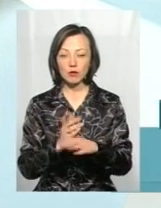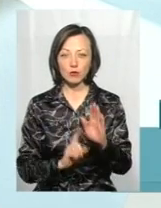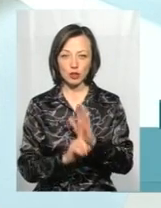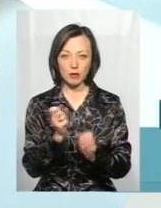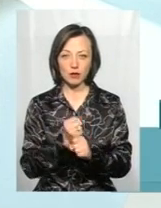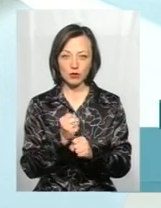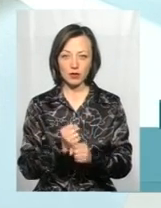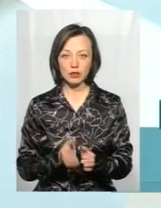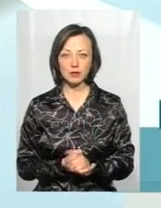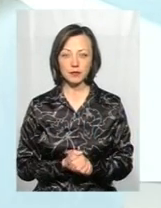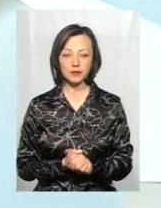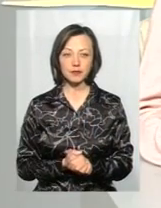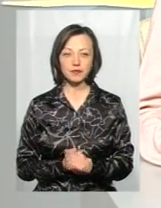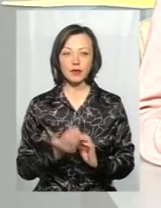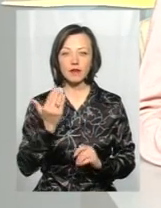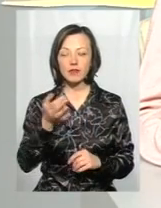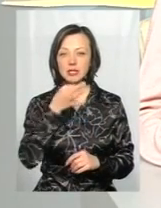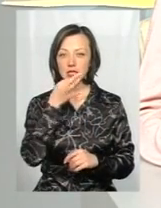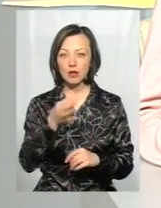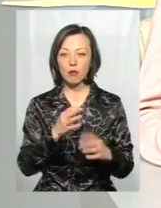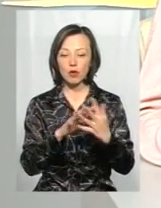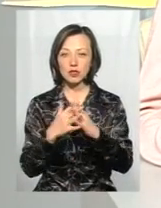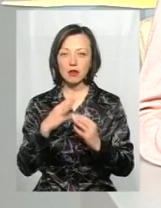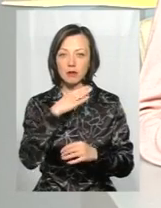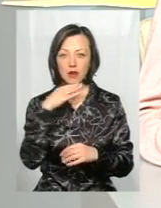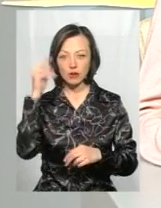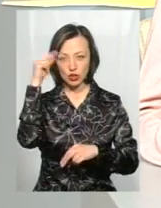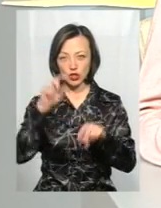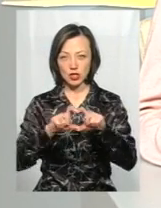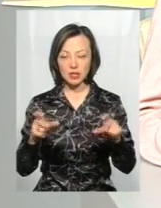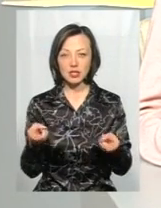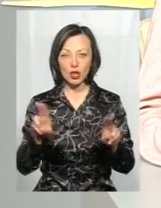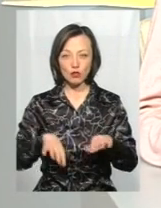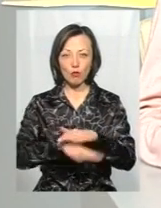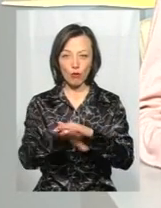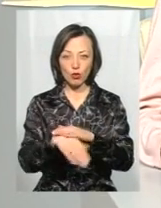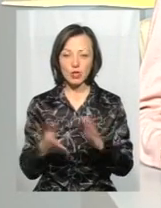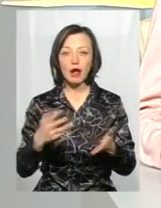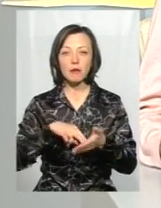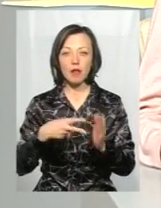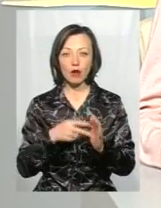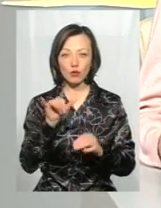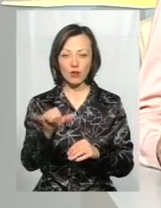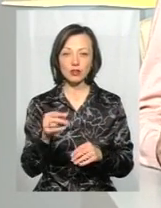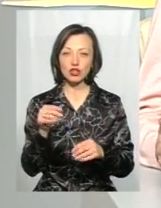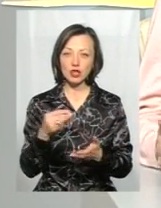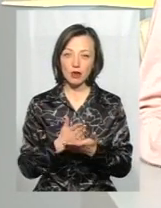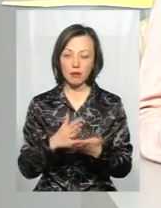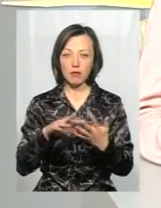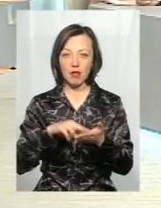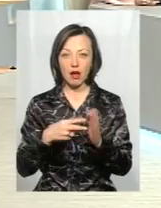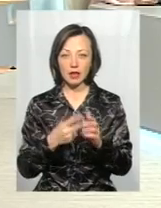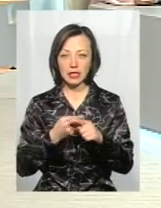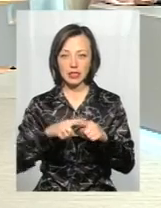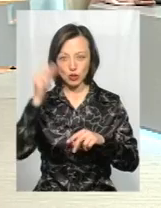спрацювати в громаді. Ви зауважили, що по селах багато шкіл залишилось порожніми. Так. Які плани у вас, чи є вже плани у вас на